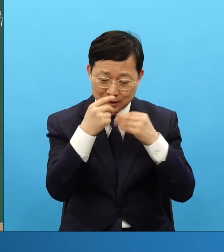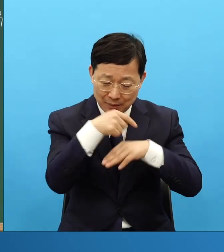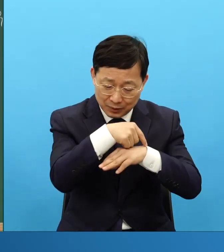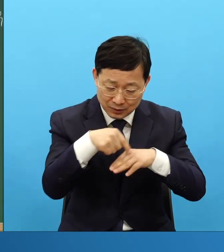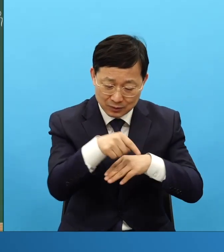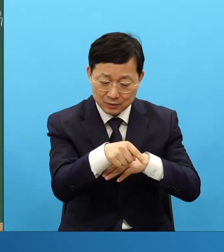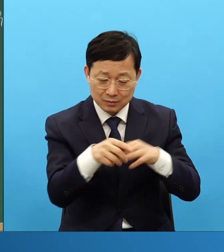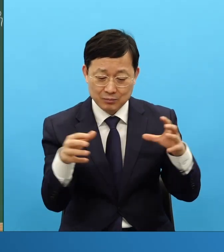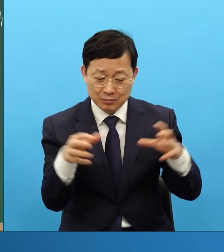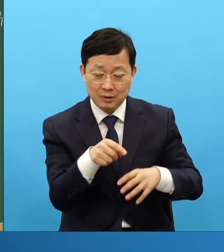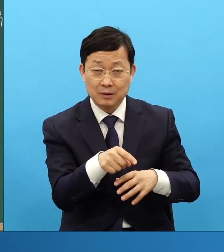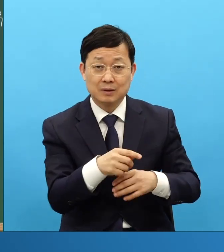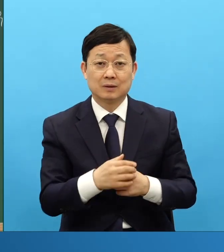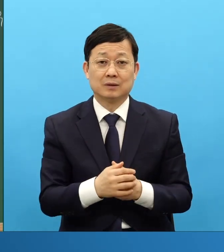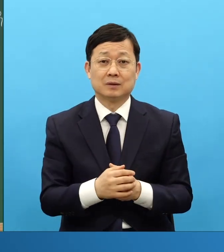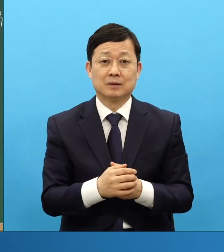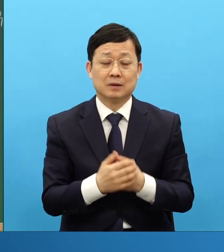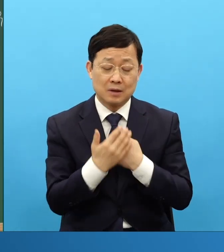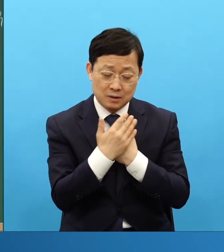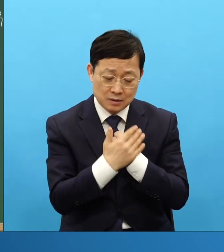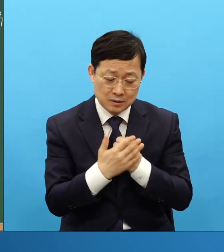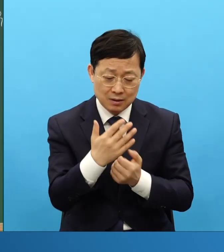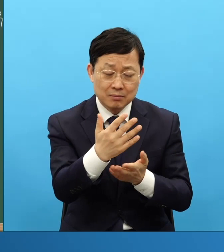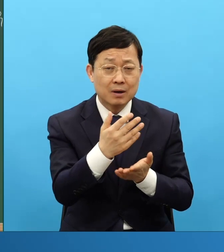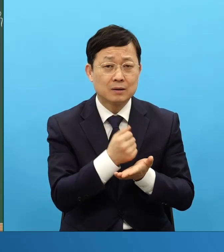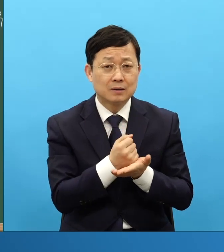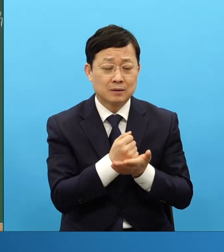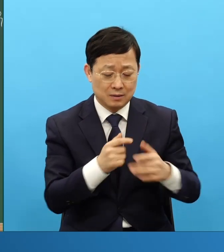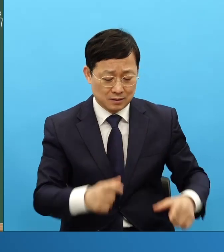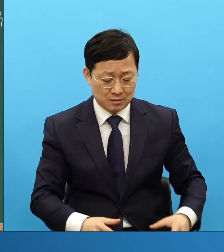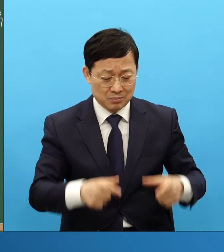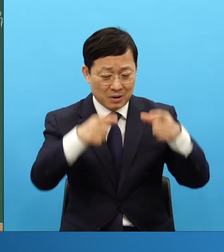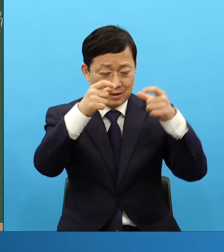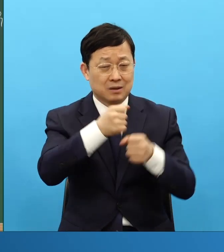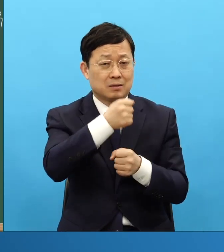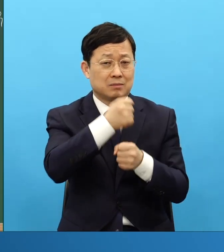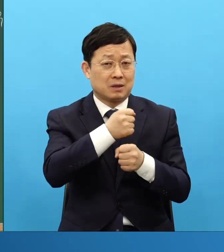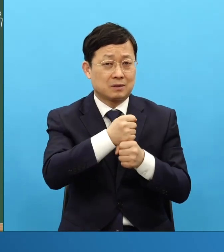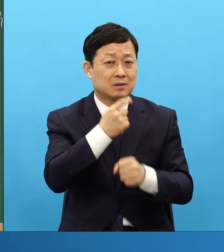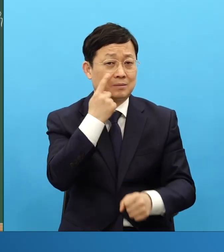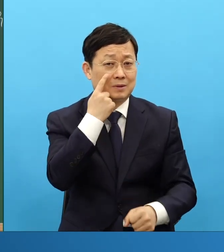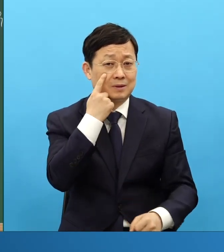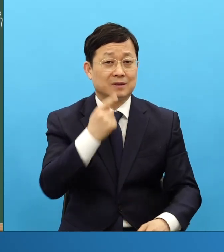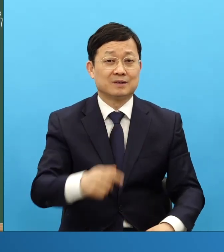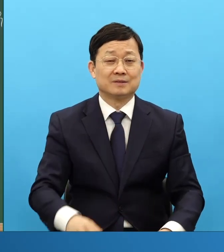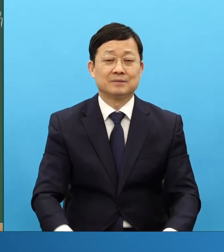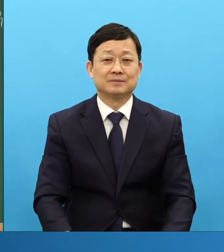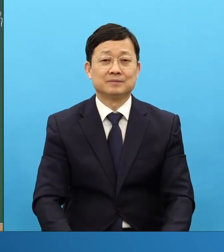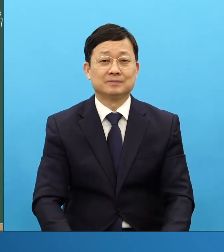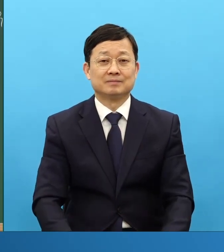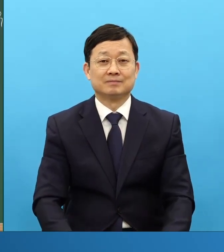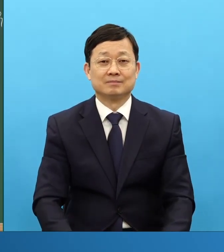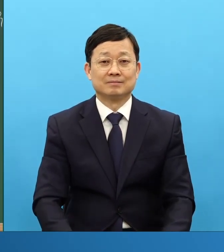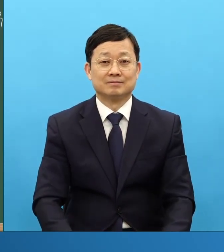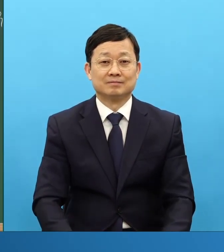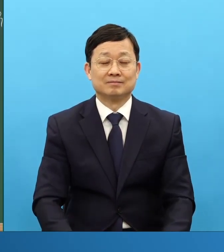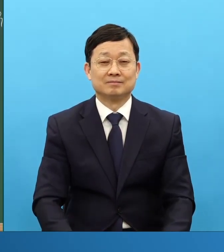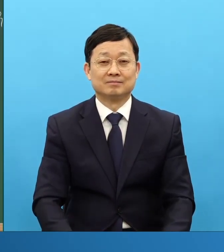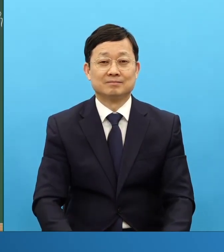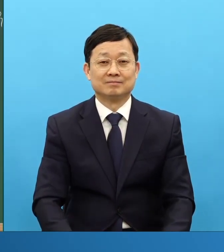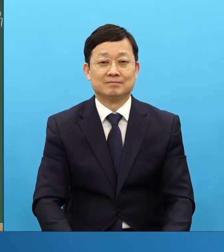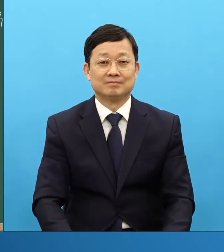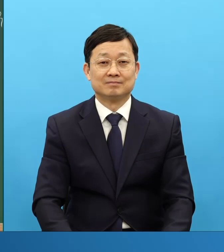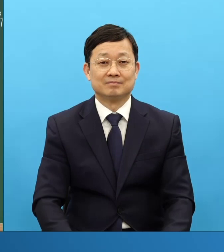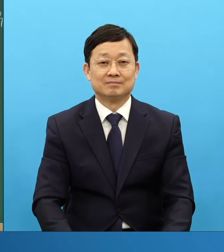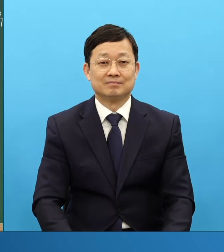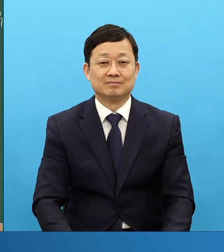와서 은혜 받을 수 있는 망대를 만드세요. That you have to build a partisan so that all the ethnic people and the people of this region can